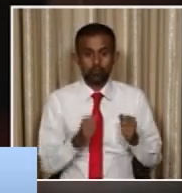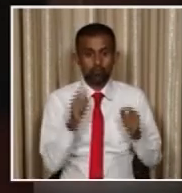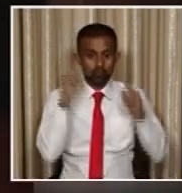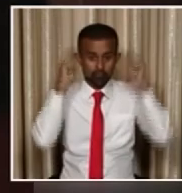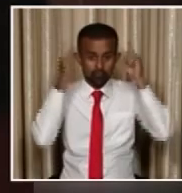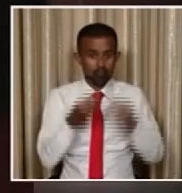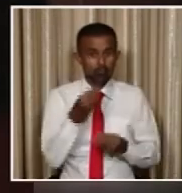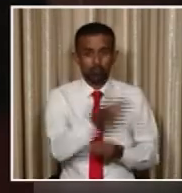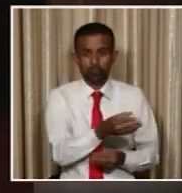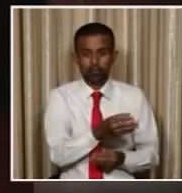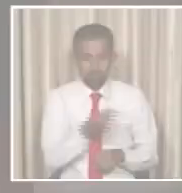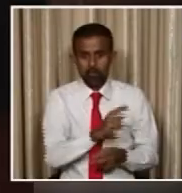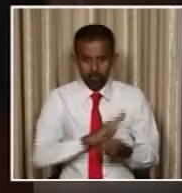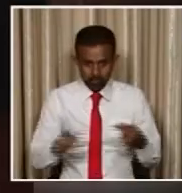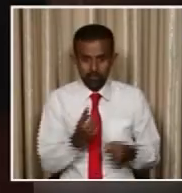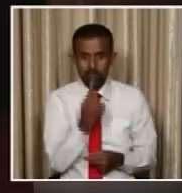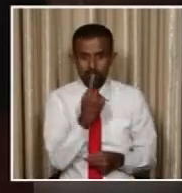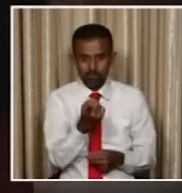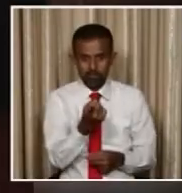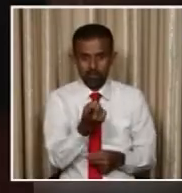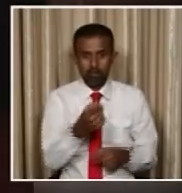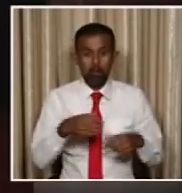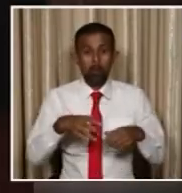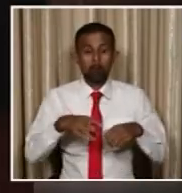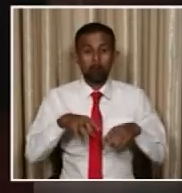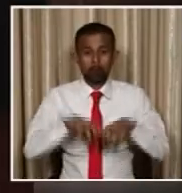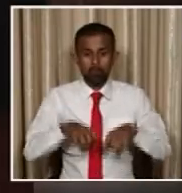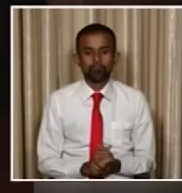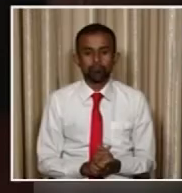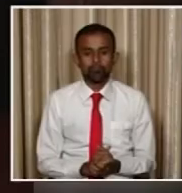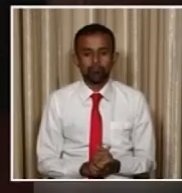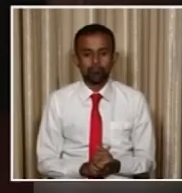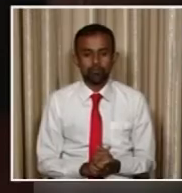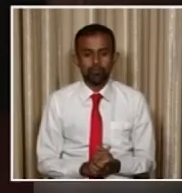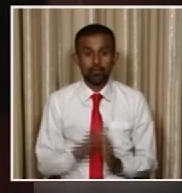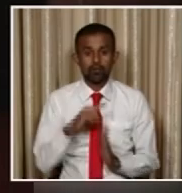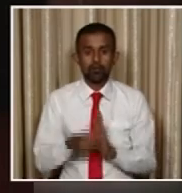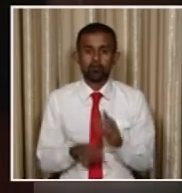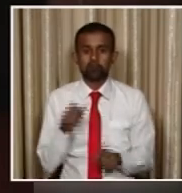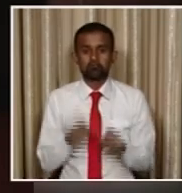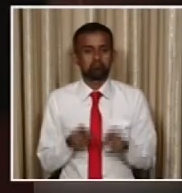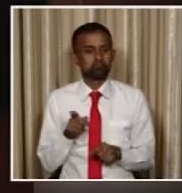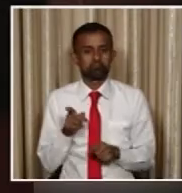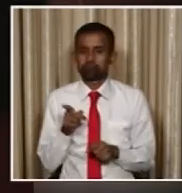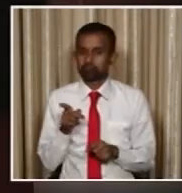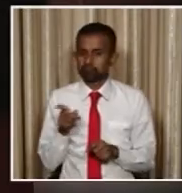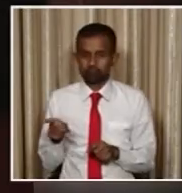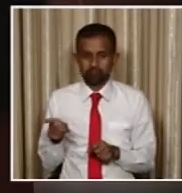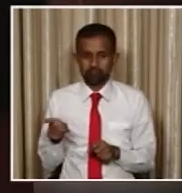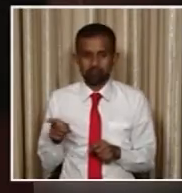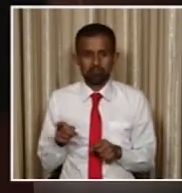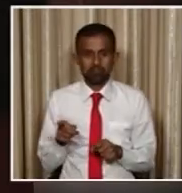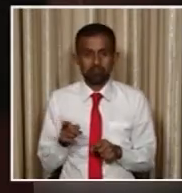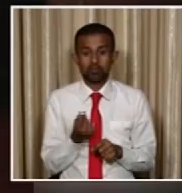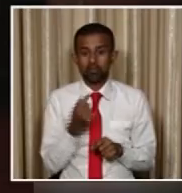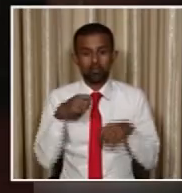දැක නොදමව් නෙළු පලාලු. ඉතින් පලා නෙලාගත්ත මේ කැබිනට් මණ්ඩලය රටේ ජනතාවට නම් ගරු මන්තුමා